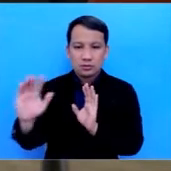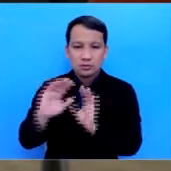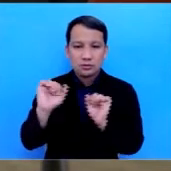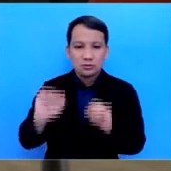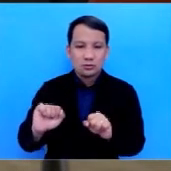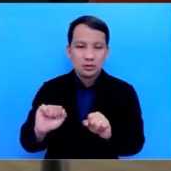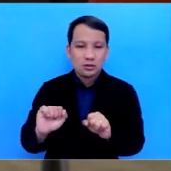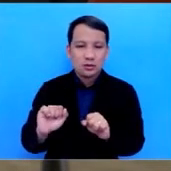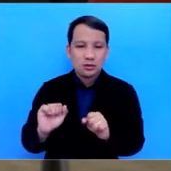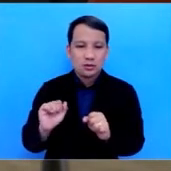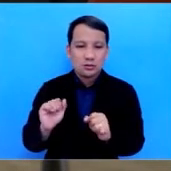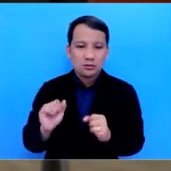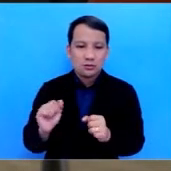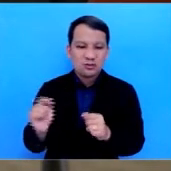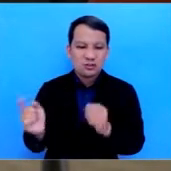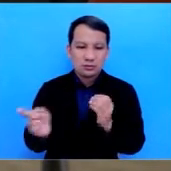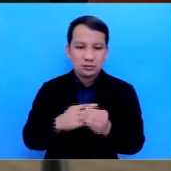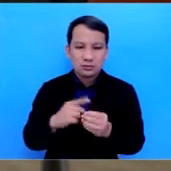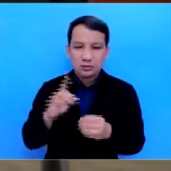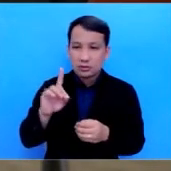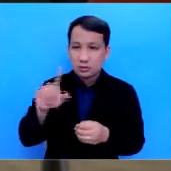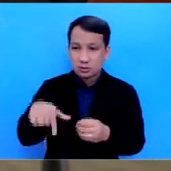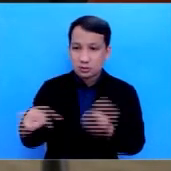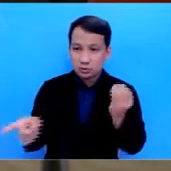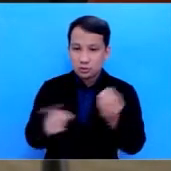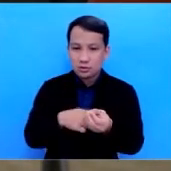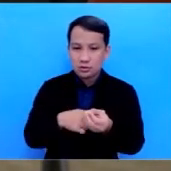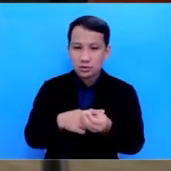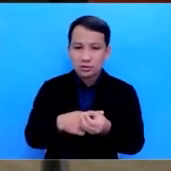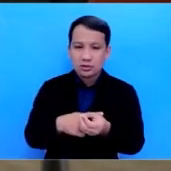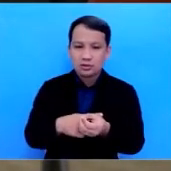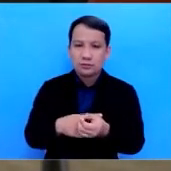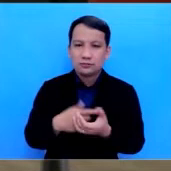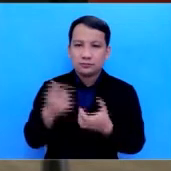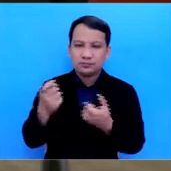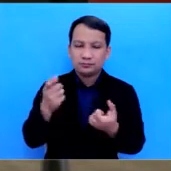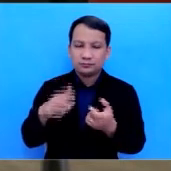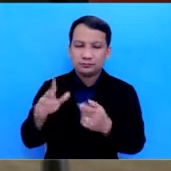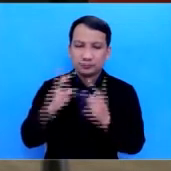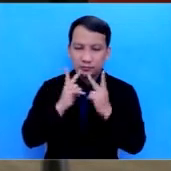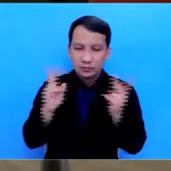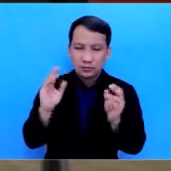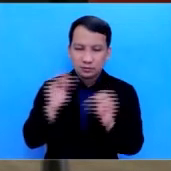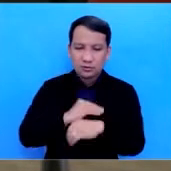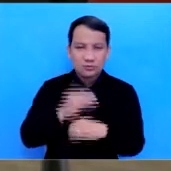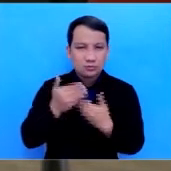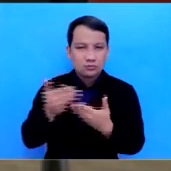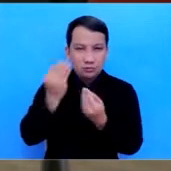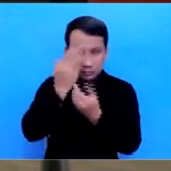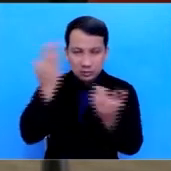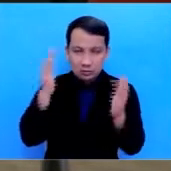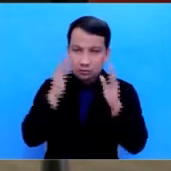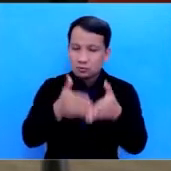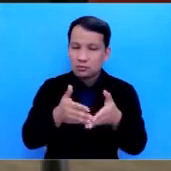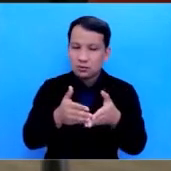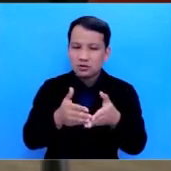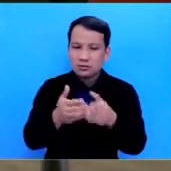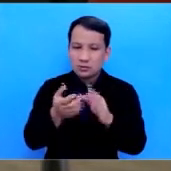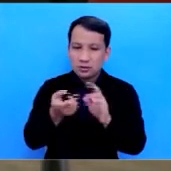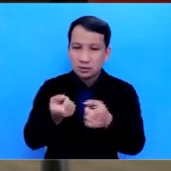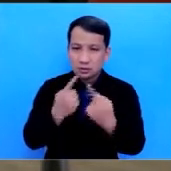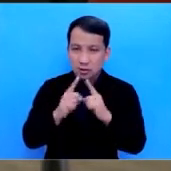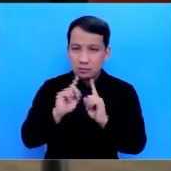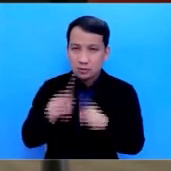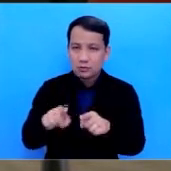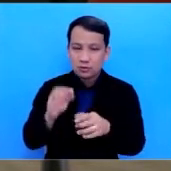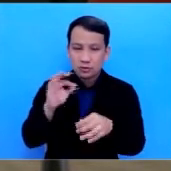posibilidad ng perpetual disqualification from holding public office. Dagdag pa ng COMELEC, patuloy din ang pagtutok nila sa mga reports ng vote buying. Isa